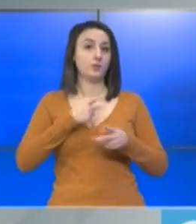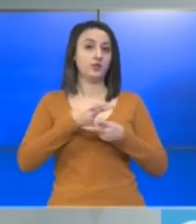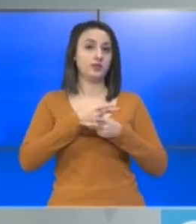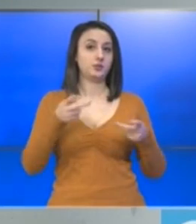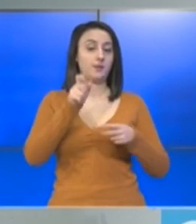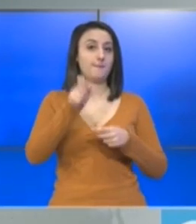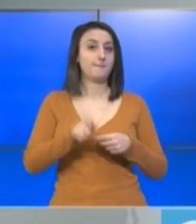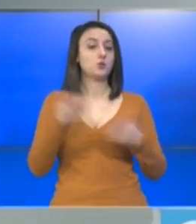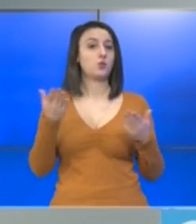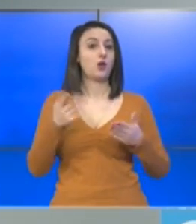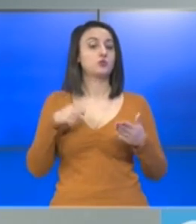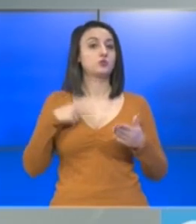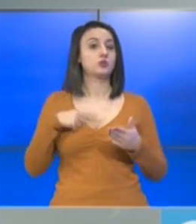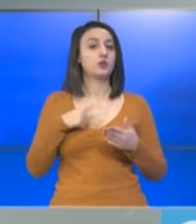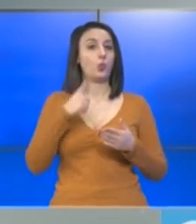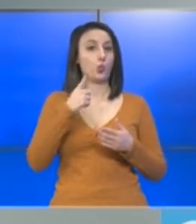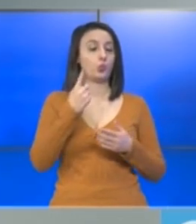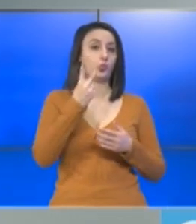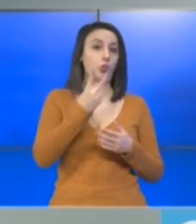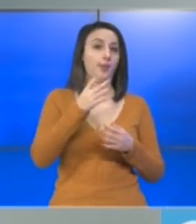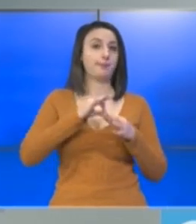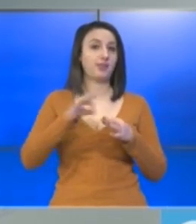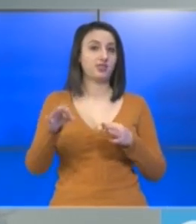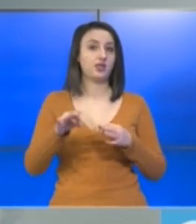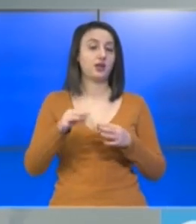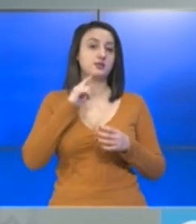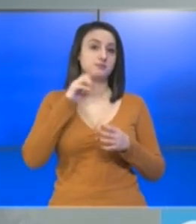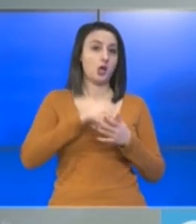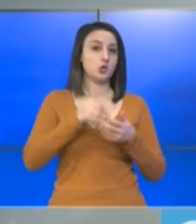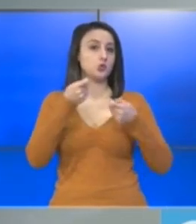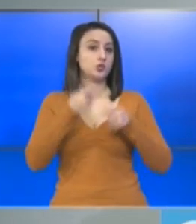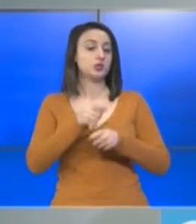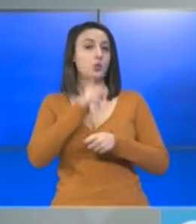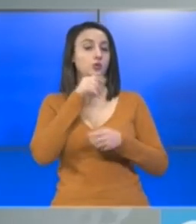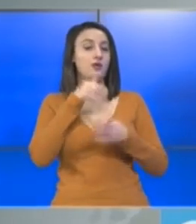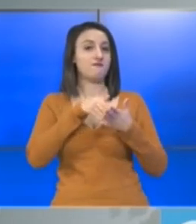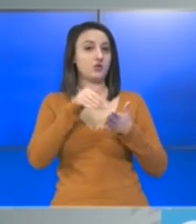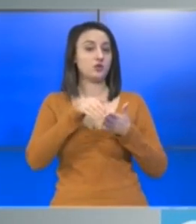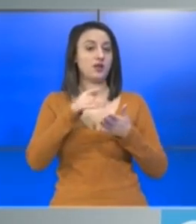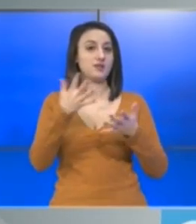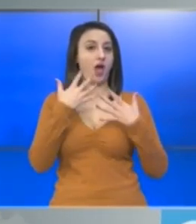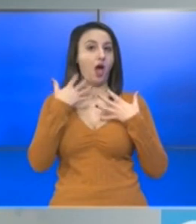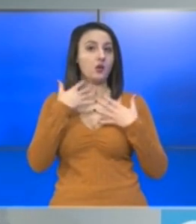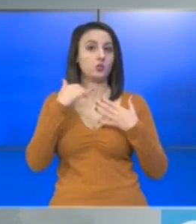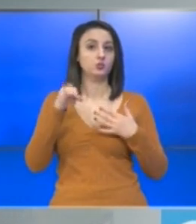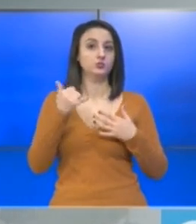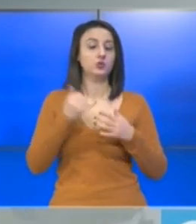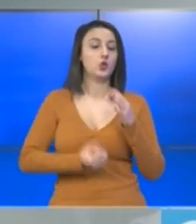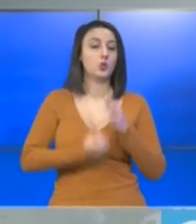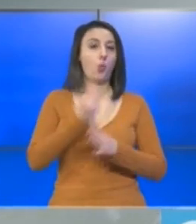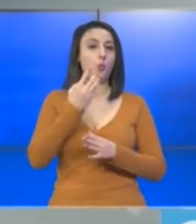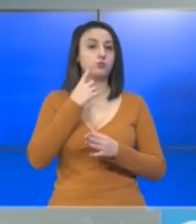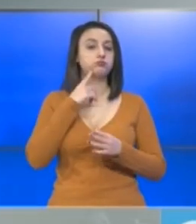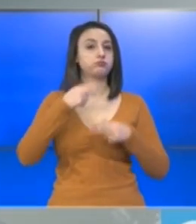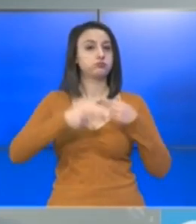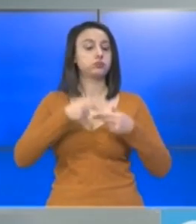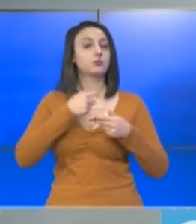transmisă la persoane aflate la mai mult de 1 2 m în spațiile închise în care funcționează aerul condiționat noul coronavirus